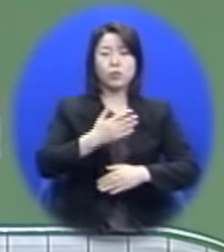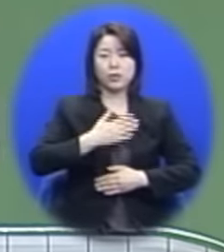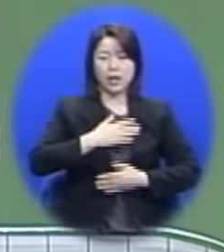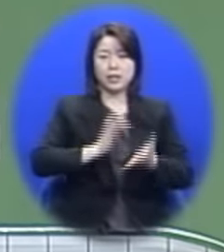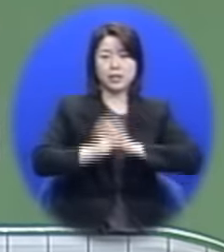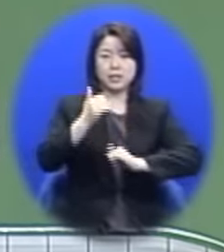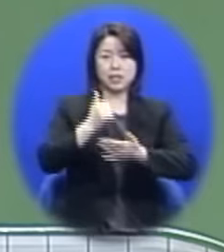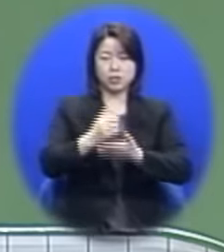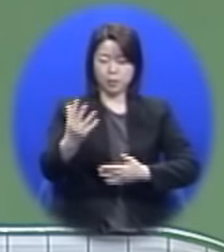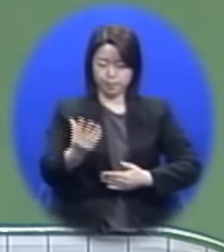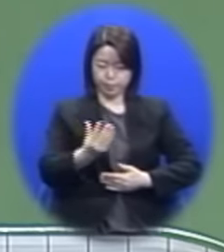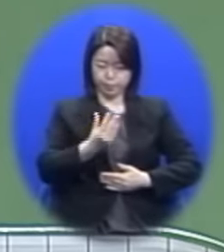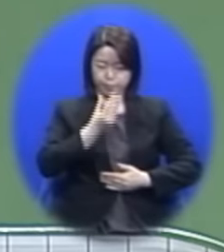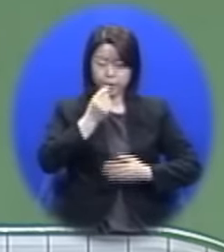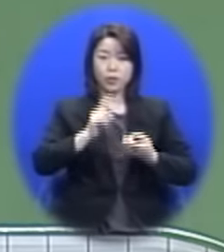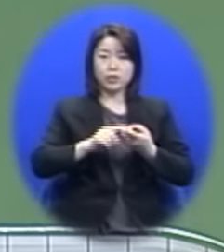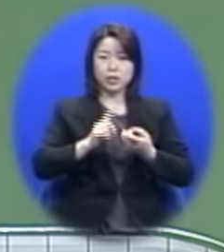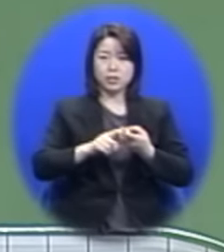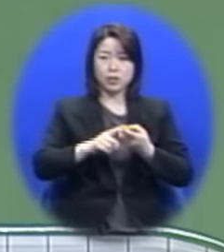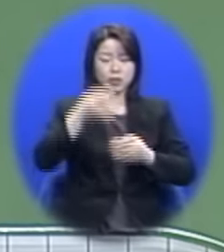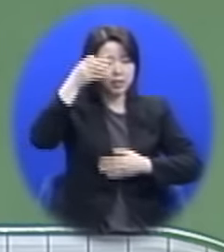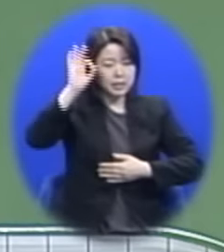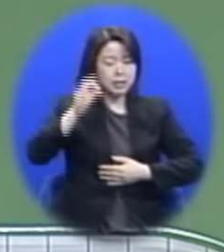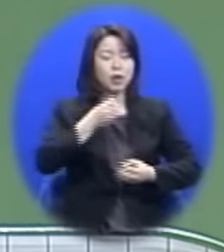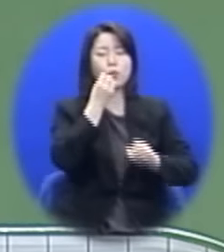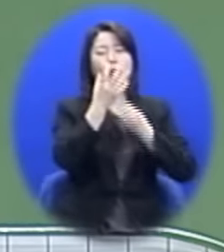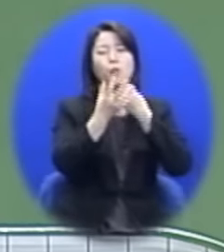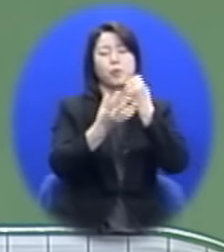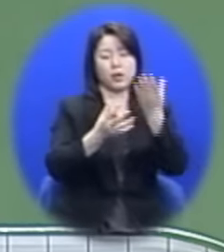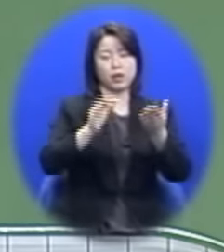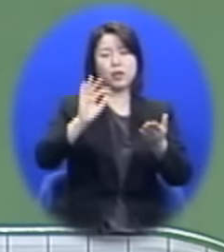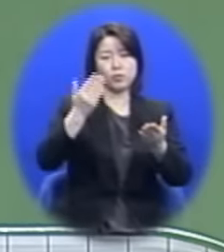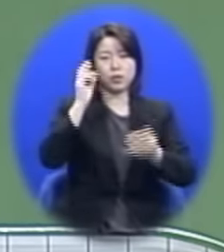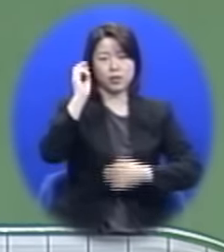그리스도의 신성을 인정하고 고백할 수밖에 없네.